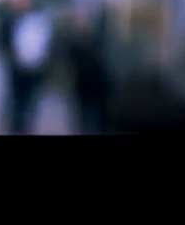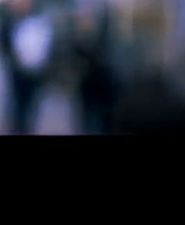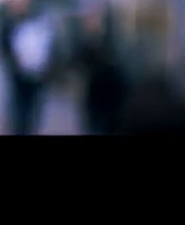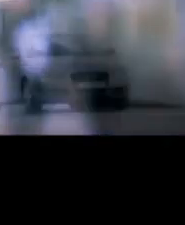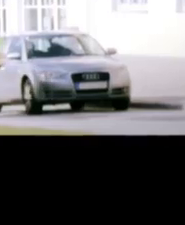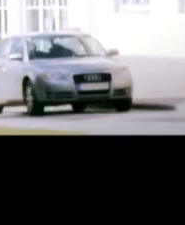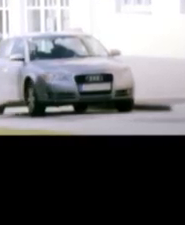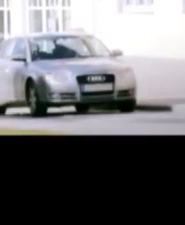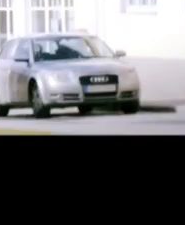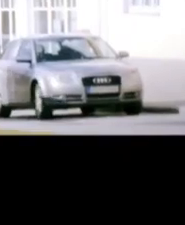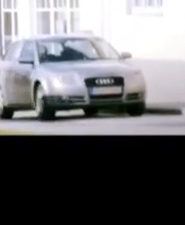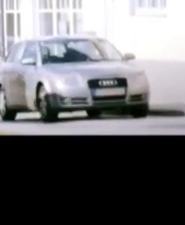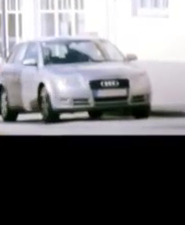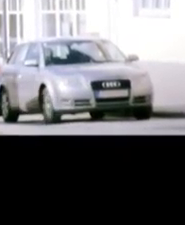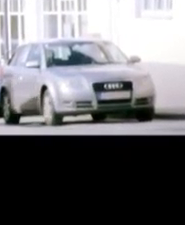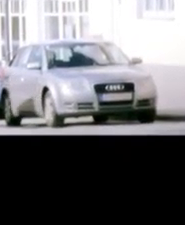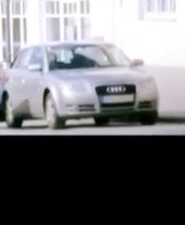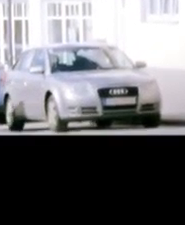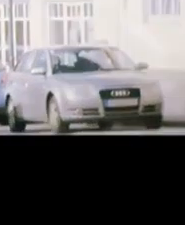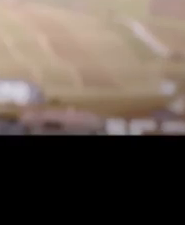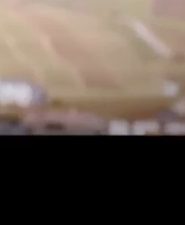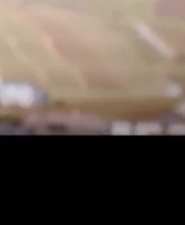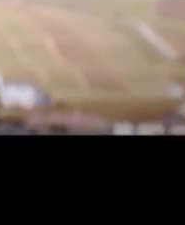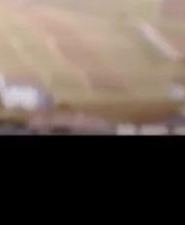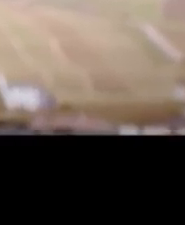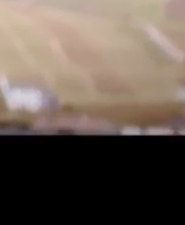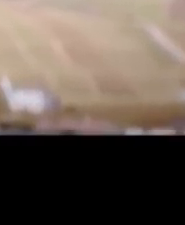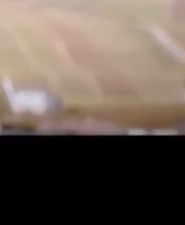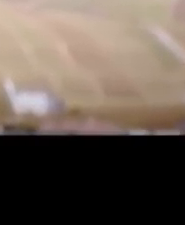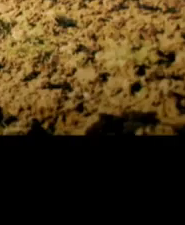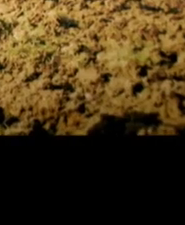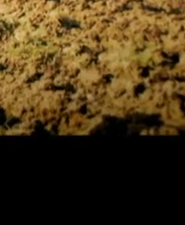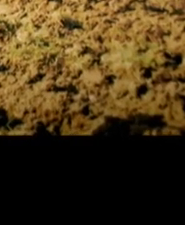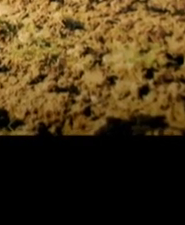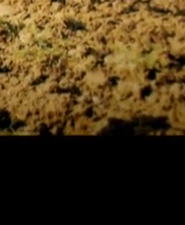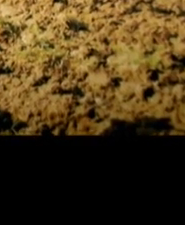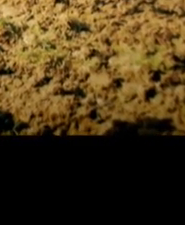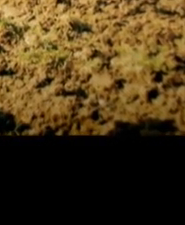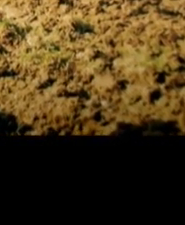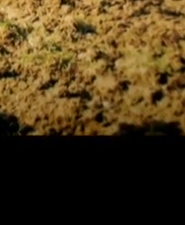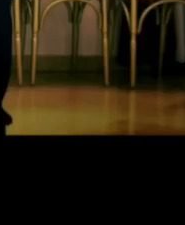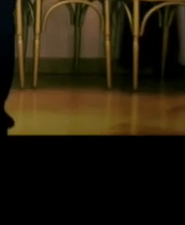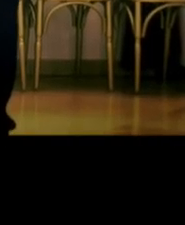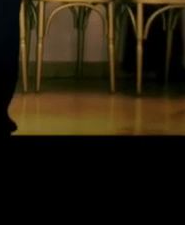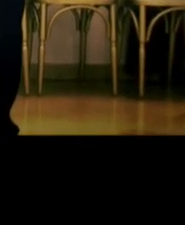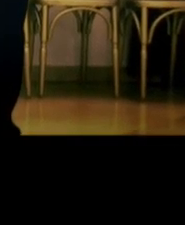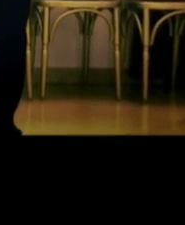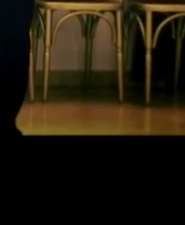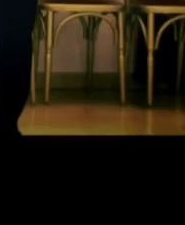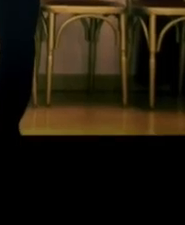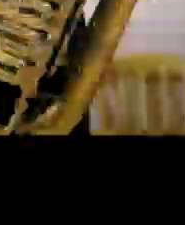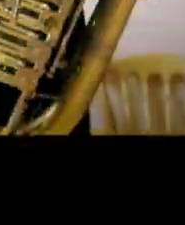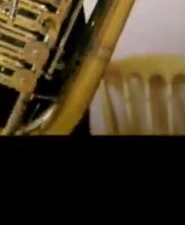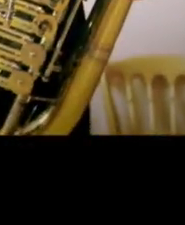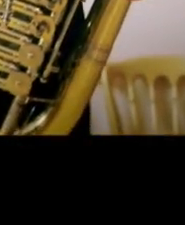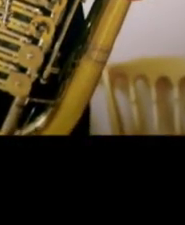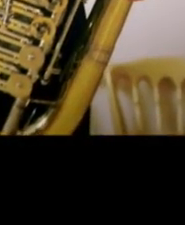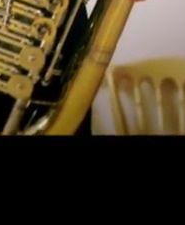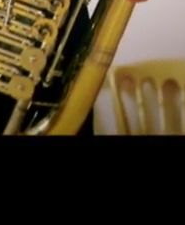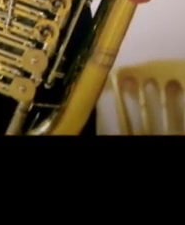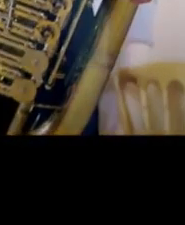urbanen Städte. Wir sind die kleinen Dörfer. Wir sind die bunten Regionen. Wir sind die vielen